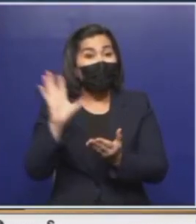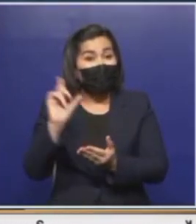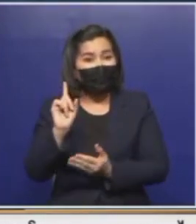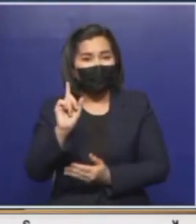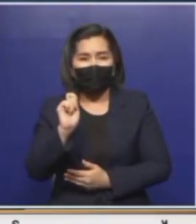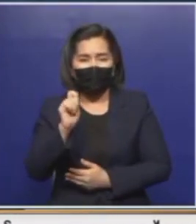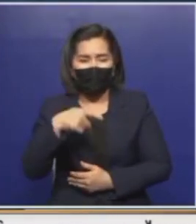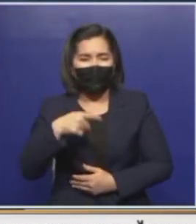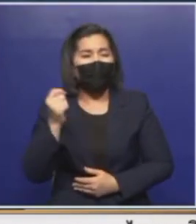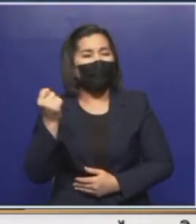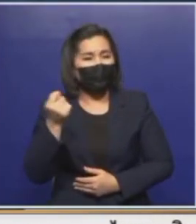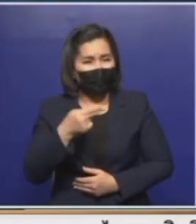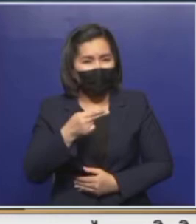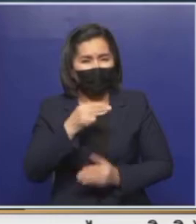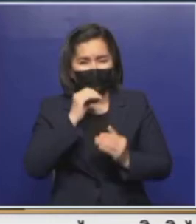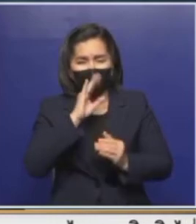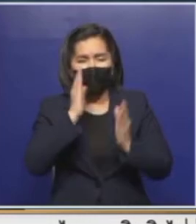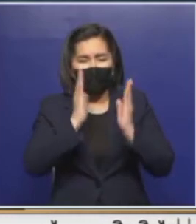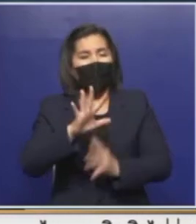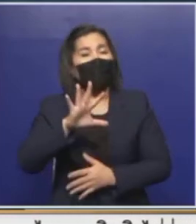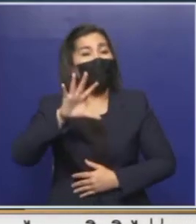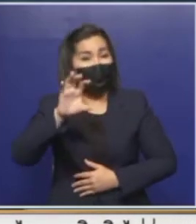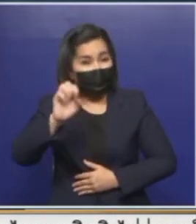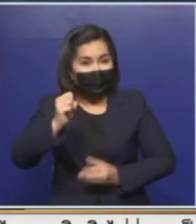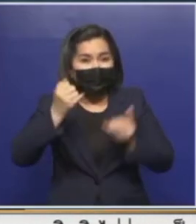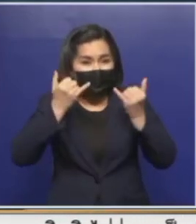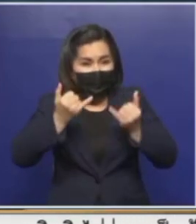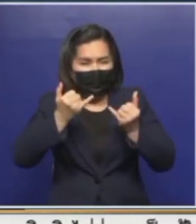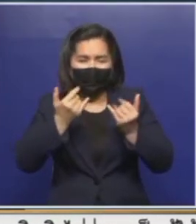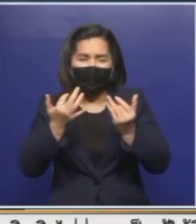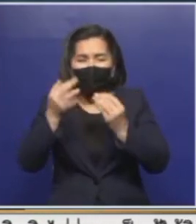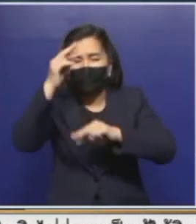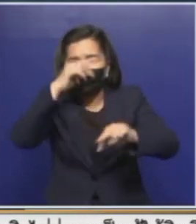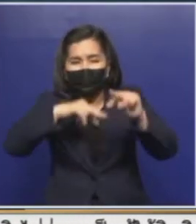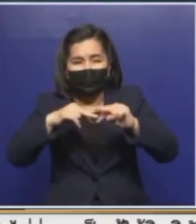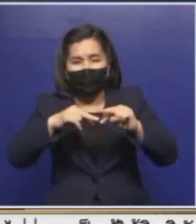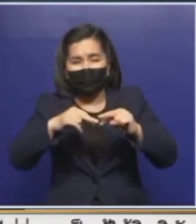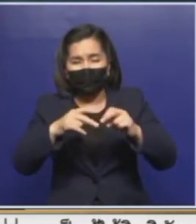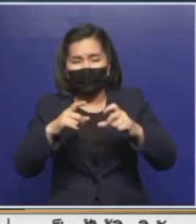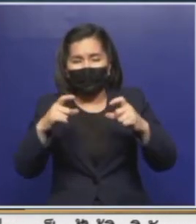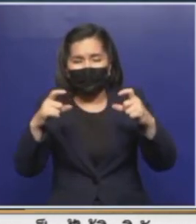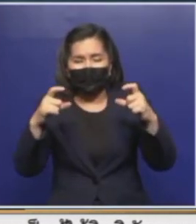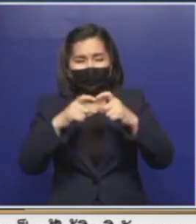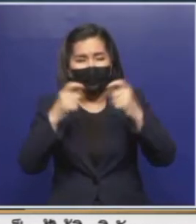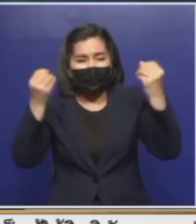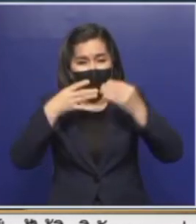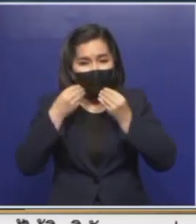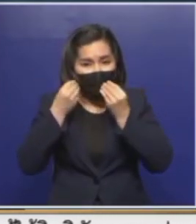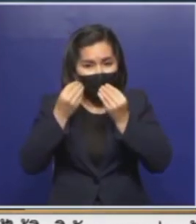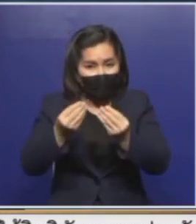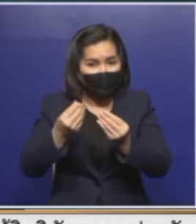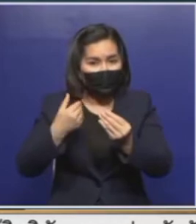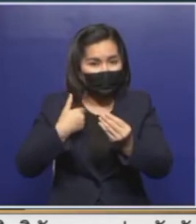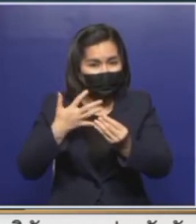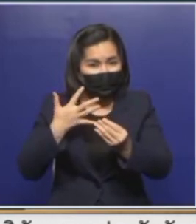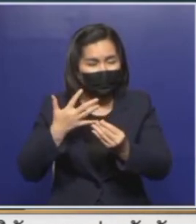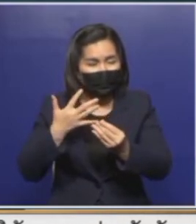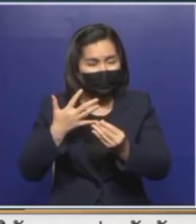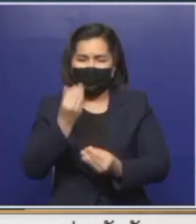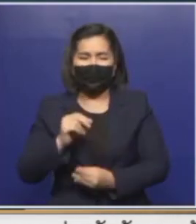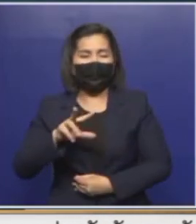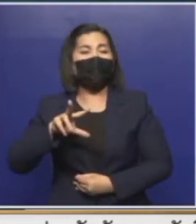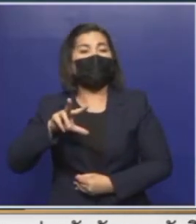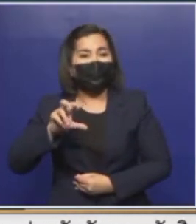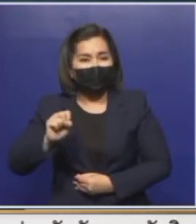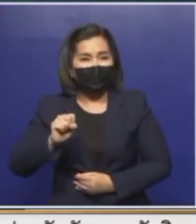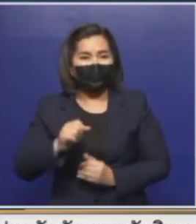องครั 500,000 คนอยู่ในกระบวนการพิสูตว่าจะได้สริ which mentionedอีก 300,000